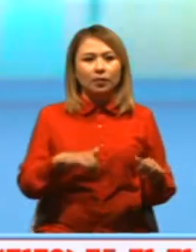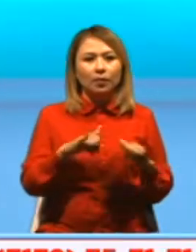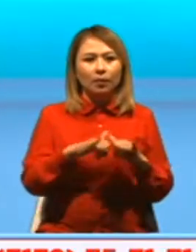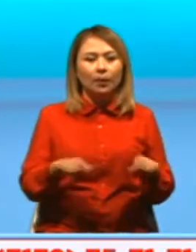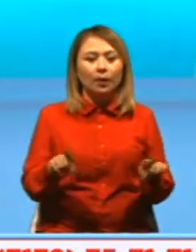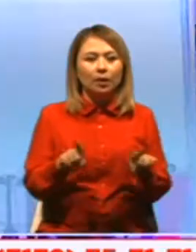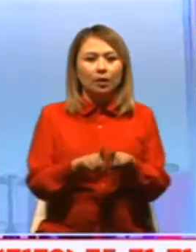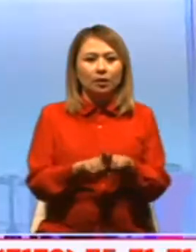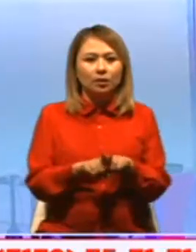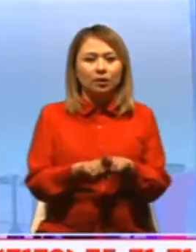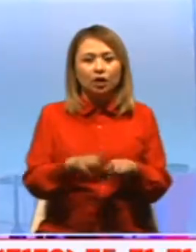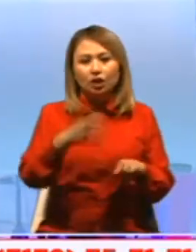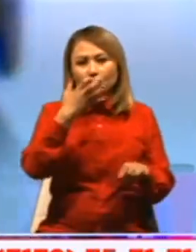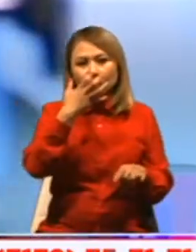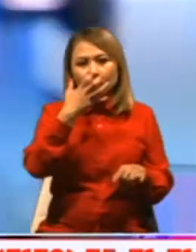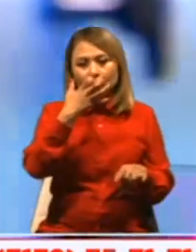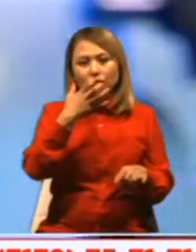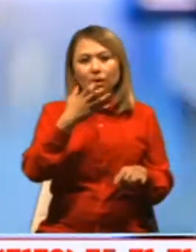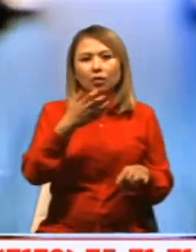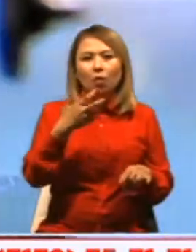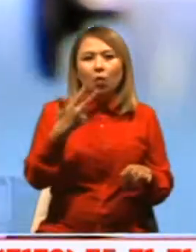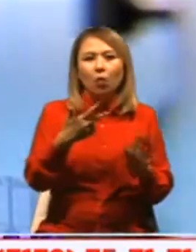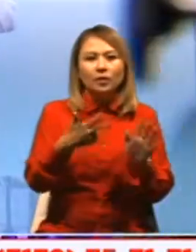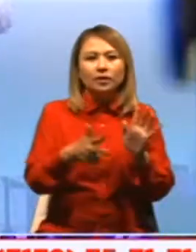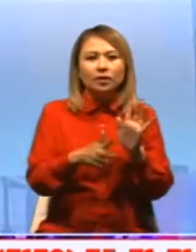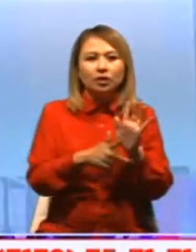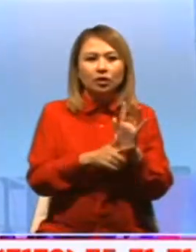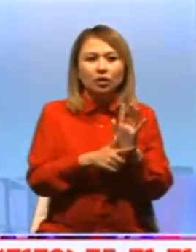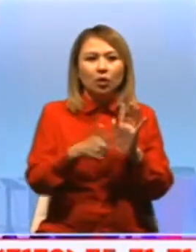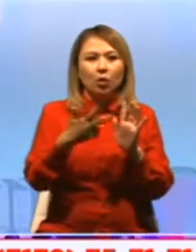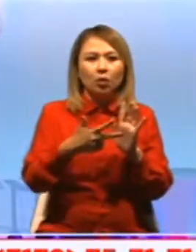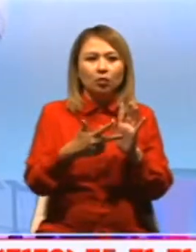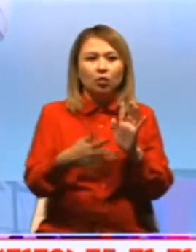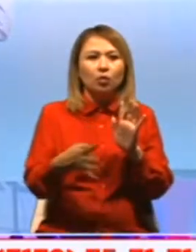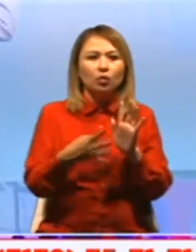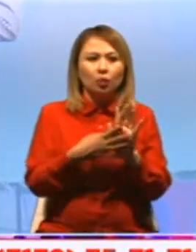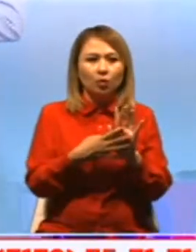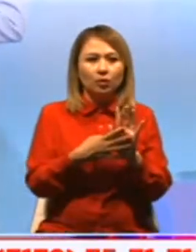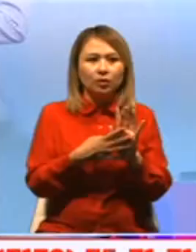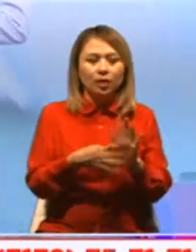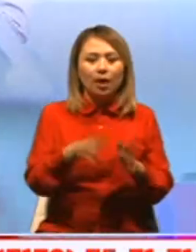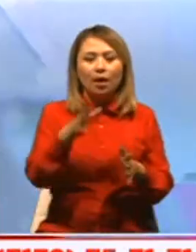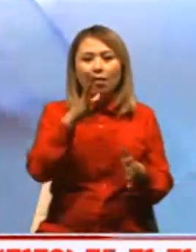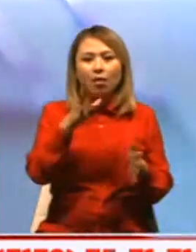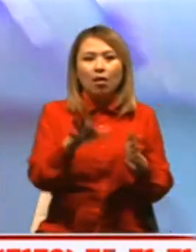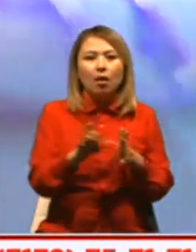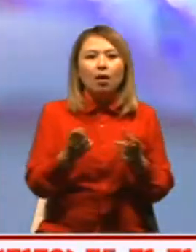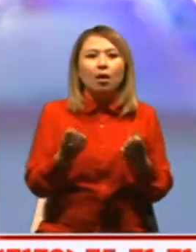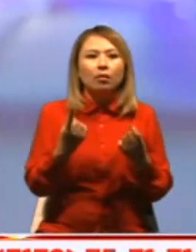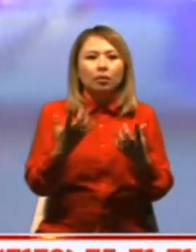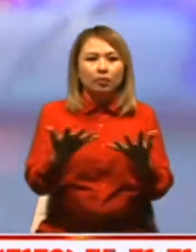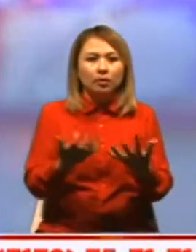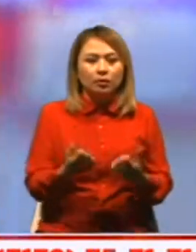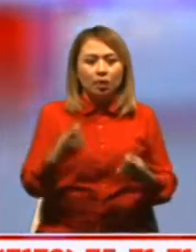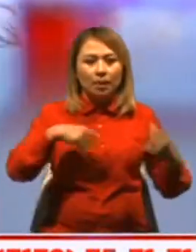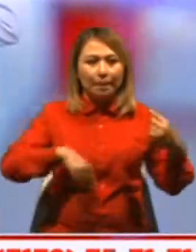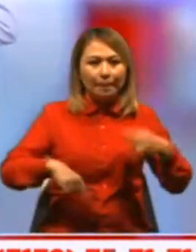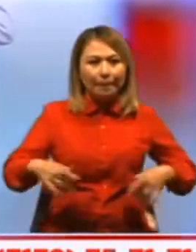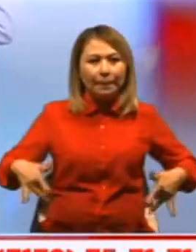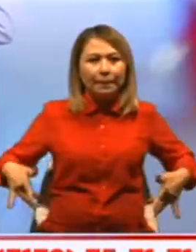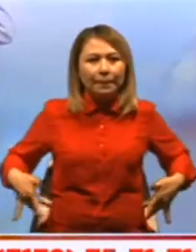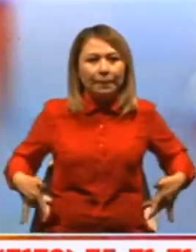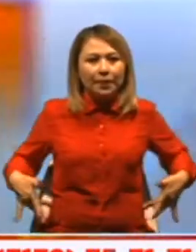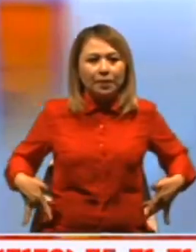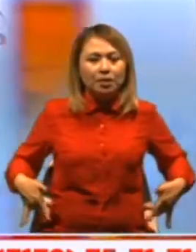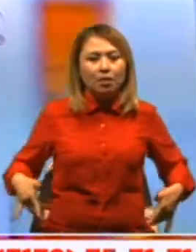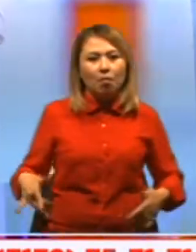үшін асқазан оны жылытады 37-39 градусқа. Оған энергия жұмсайды. Ал энергияны қайдан алады? Ол ағзалардан алады. Бүйректен алады,